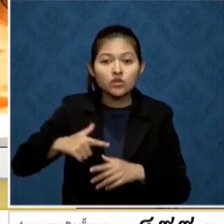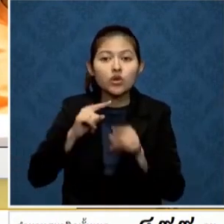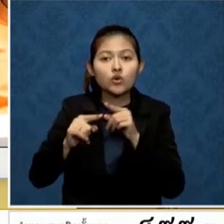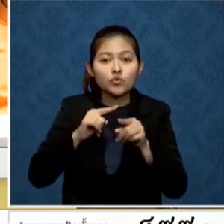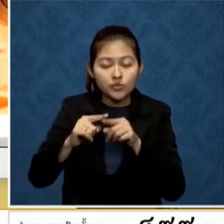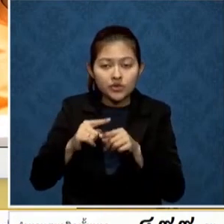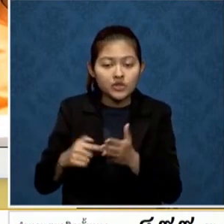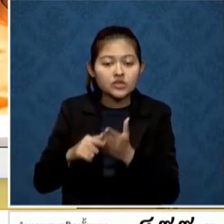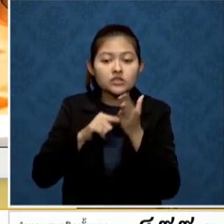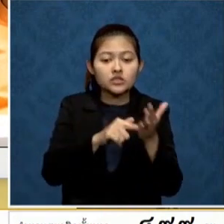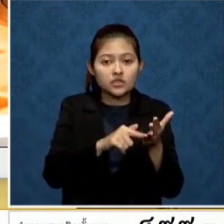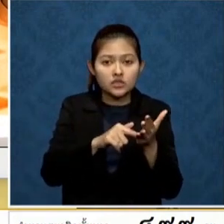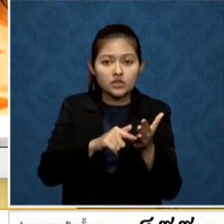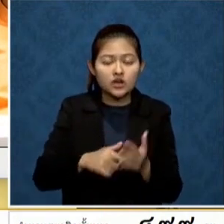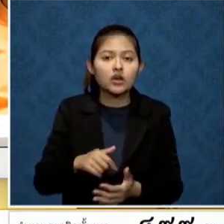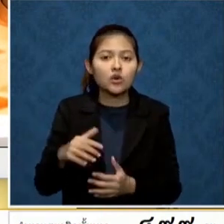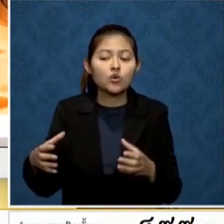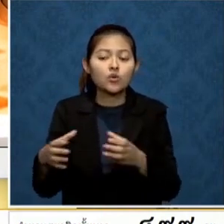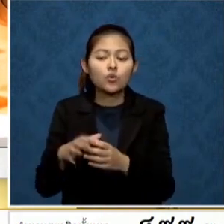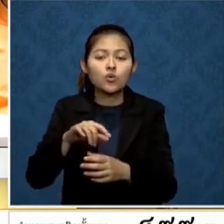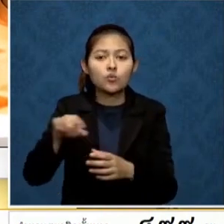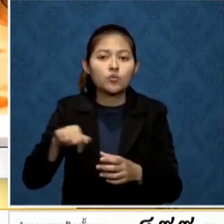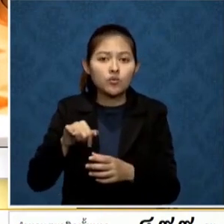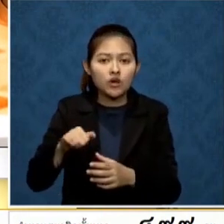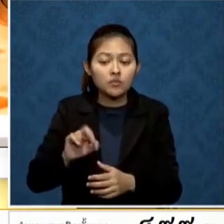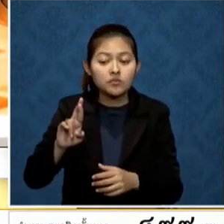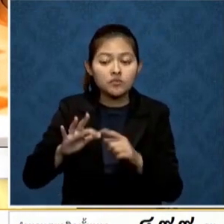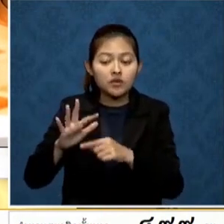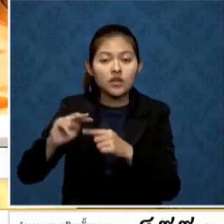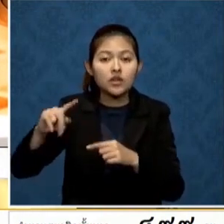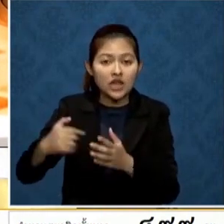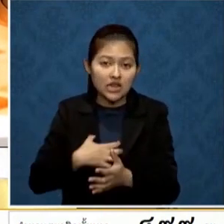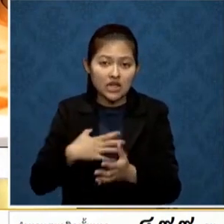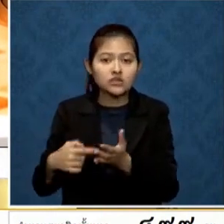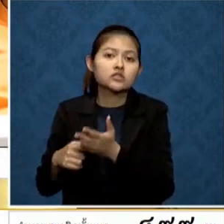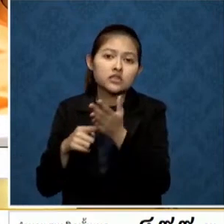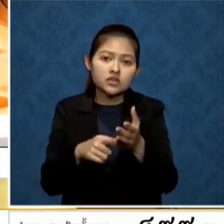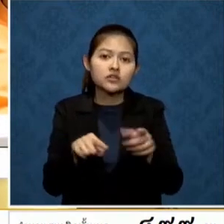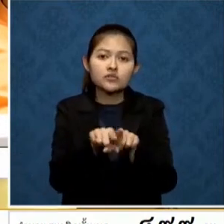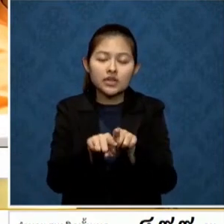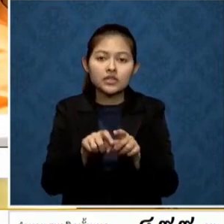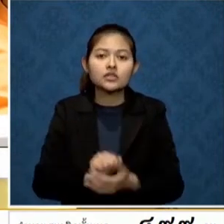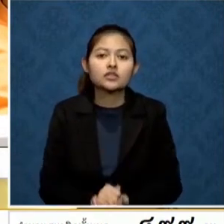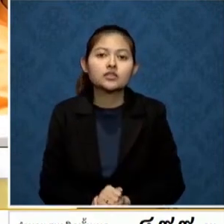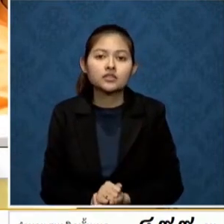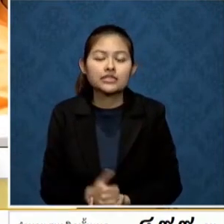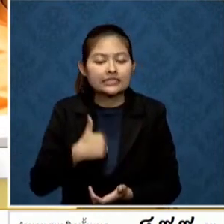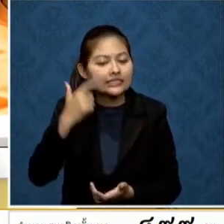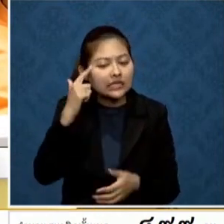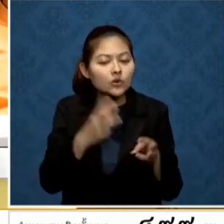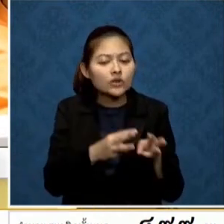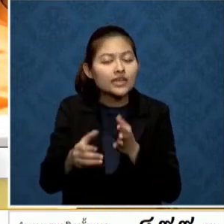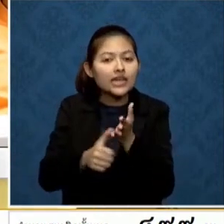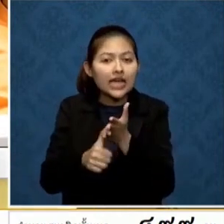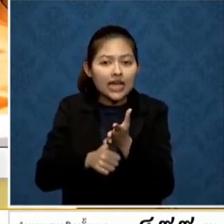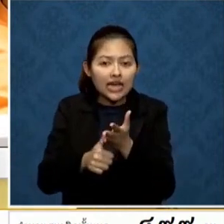คุยมาเสนอว่าพรรคของพวกเขาก็มีร่างที่อยากจะเสนอประกบเช่นเดียวกันดังนั้นครับผมคิดว่าทางออกที่ดีที่สุด